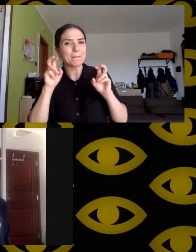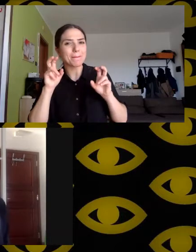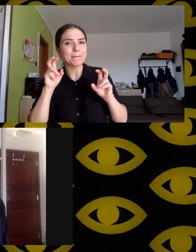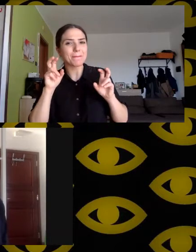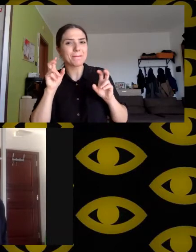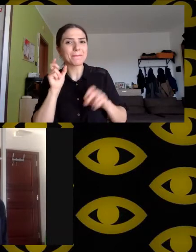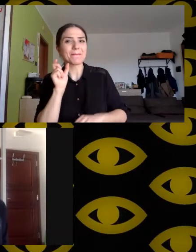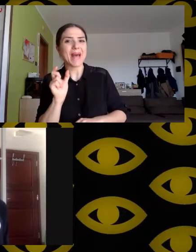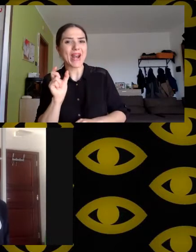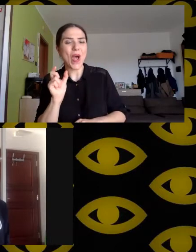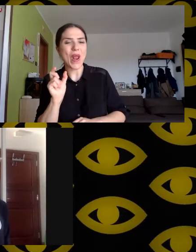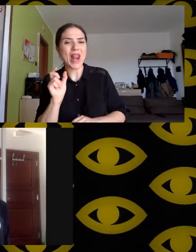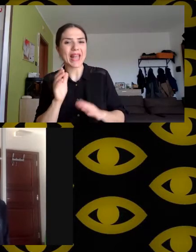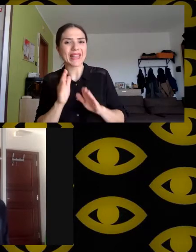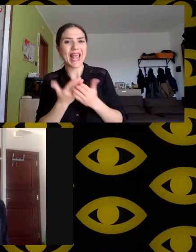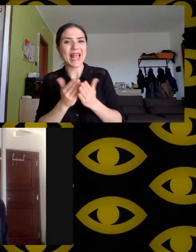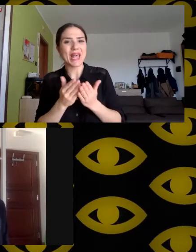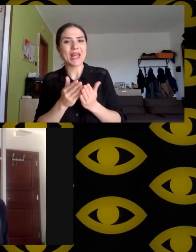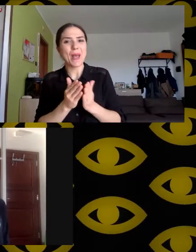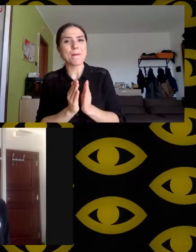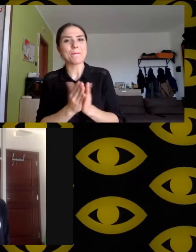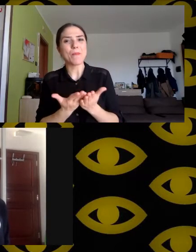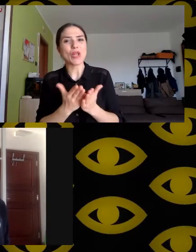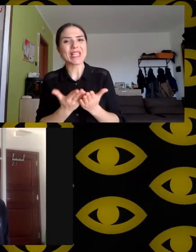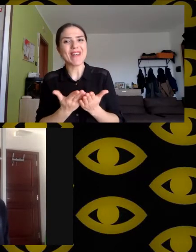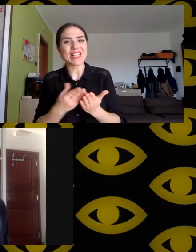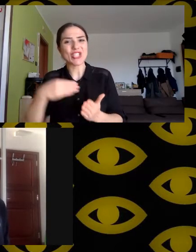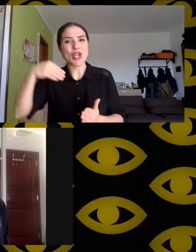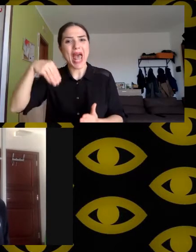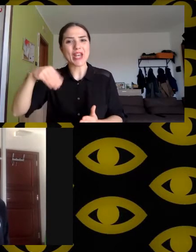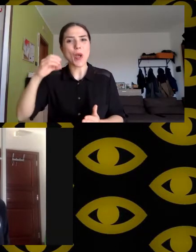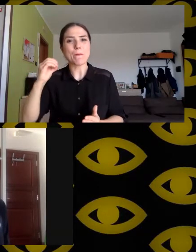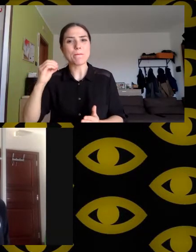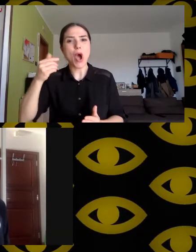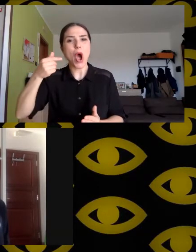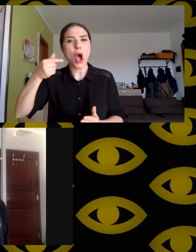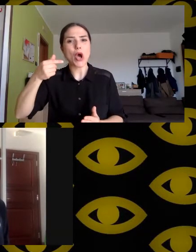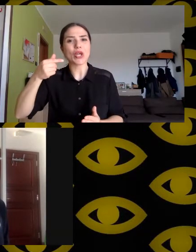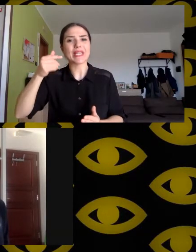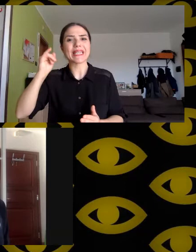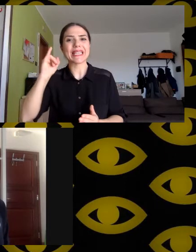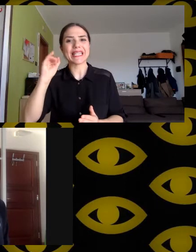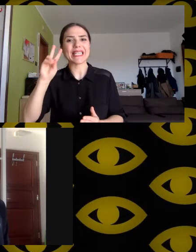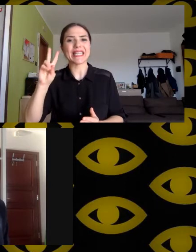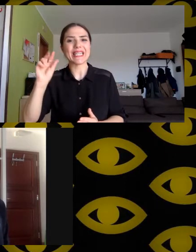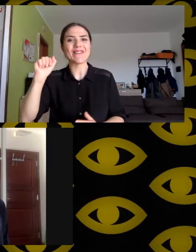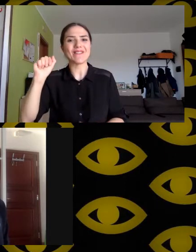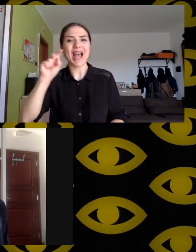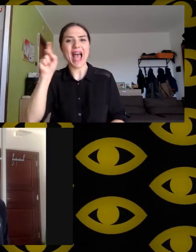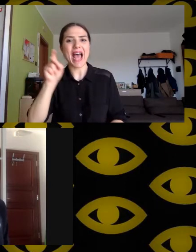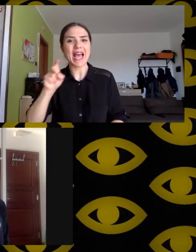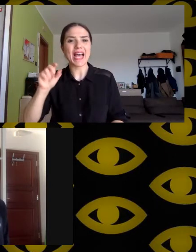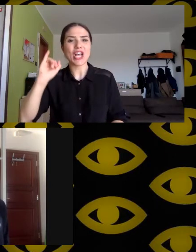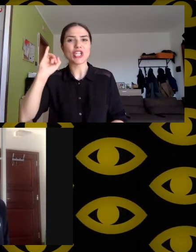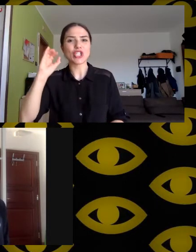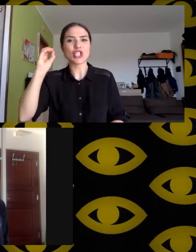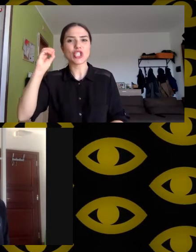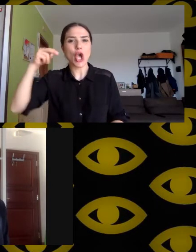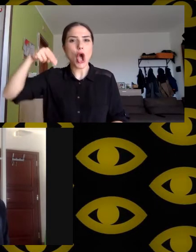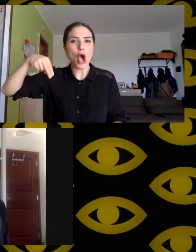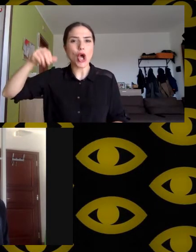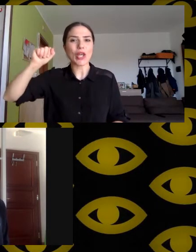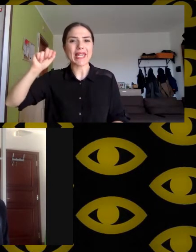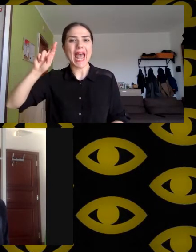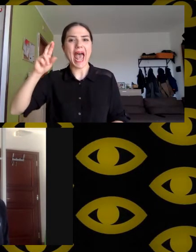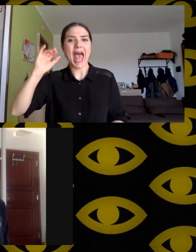la conquista più grande. Bene, allora lo dico per chi non lo sapesse, il motivazionario è motivazionale più dizionario. Lo vuoi continuare